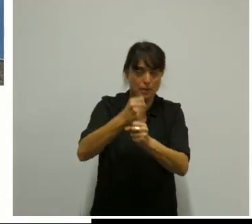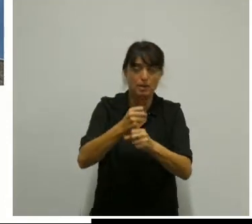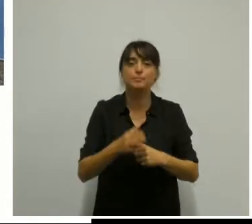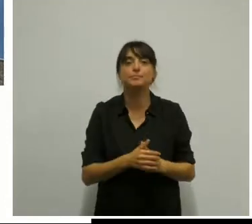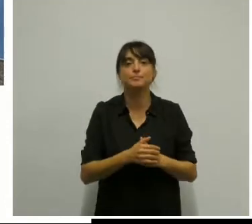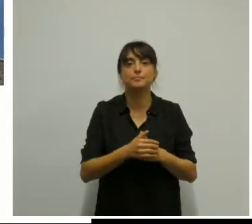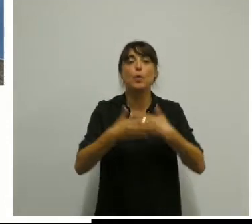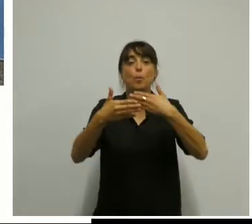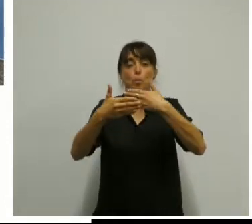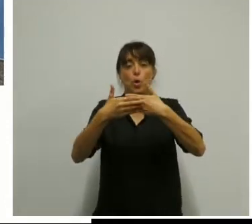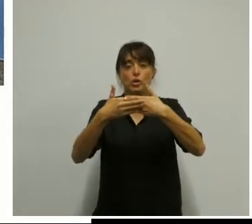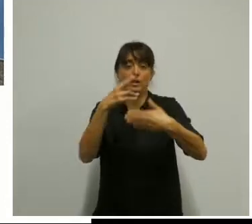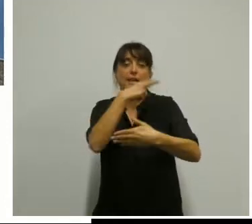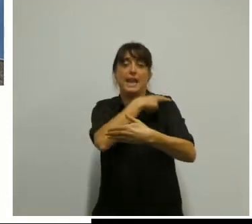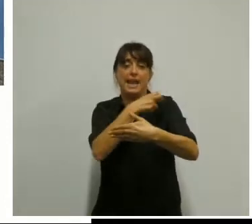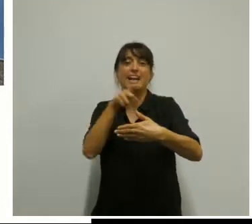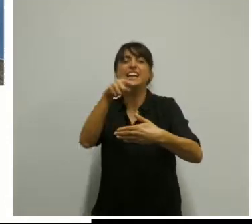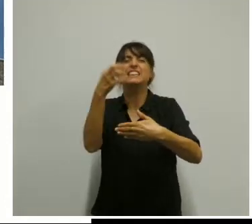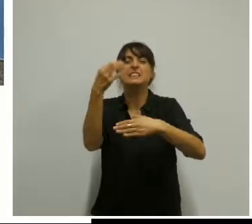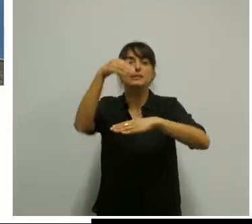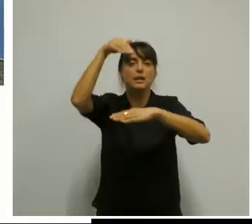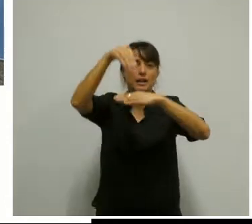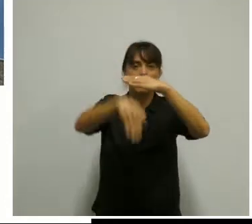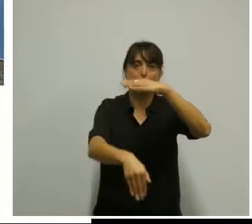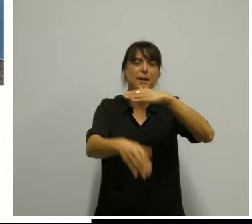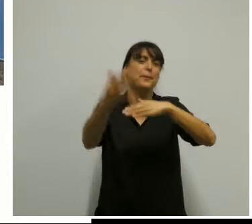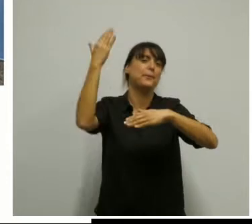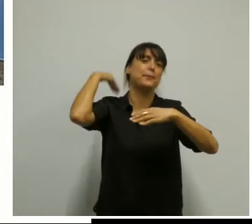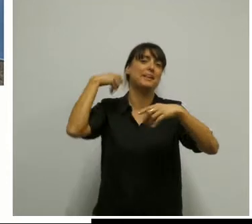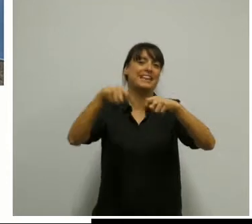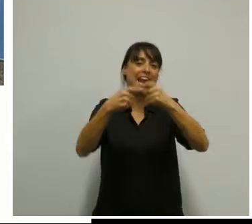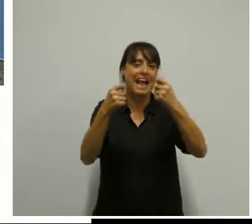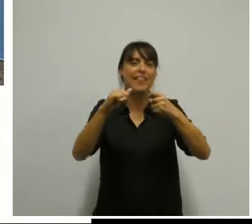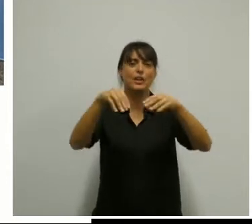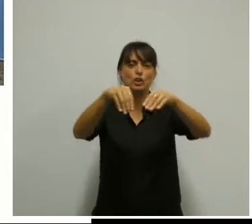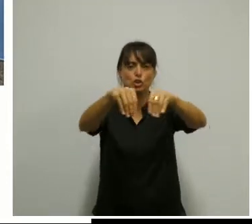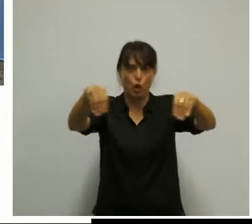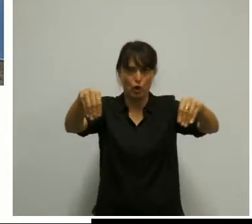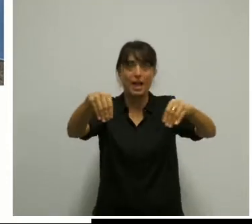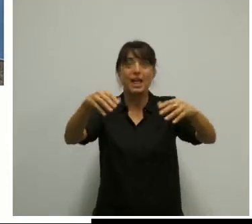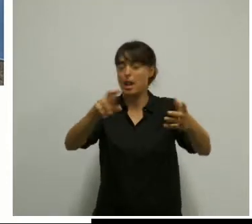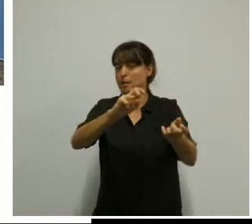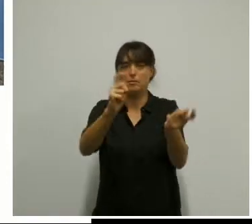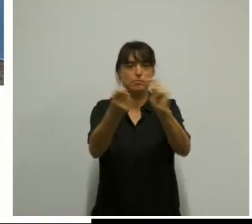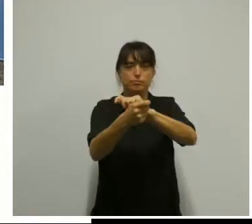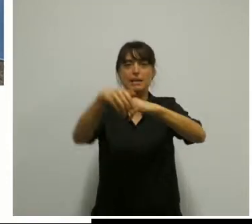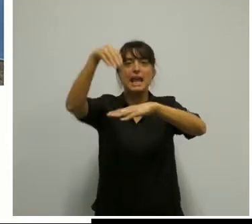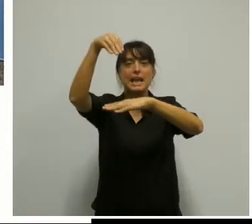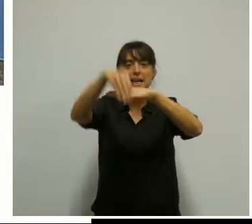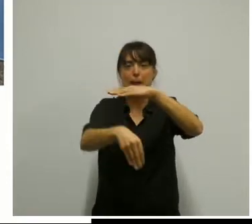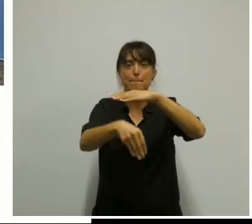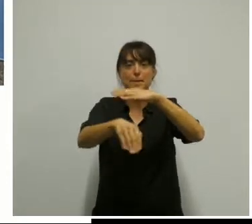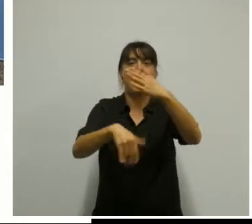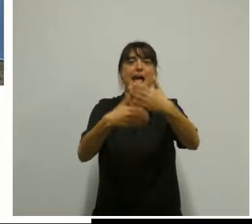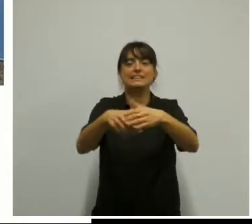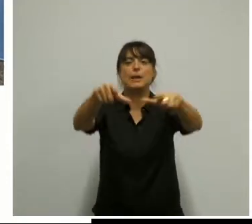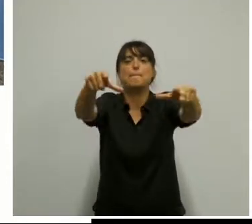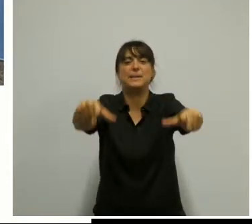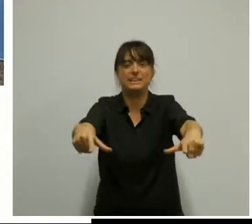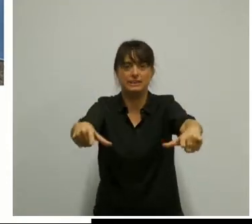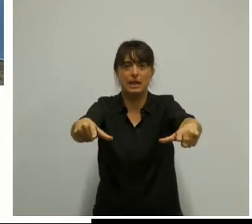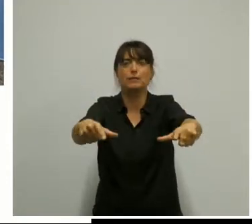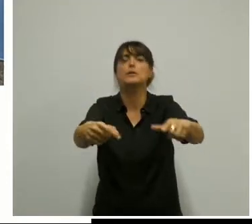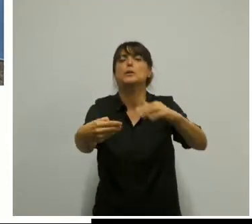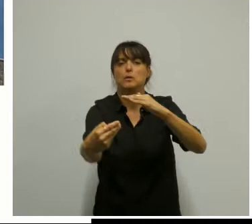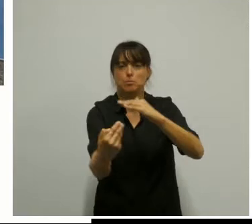teniu del negre del fons és una rampa que era una rampa trencada i amb sorra, i ara s'ha fet una rampa que arriba fins a la pista, poden entrar els cotxes,